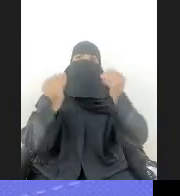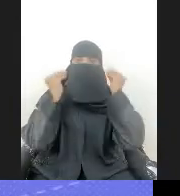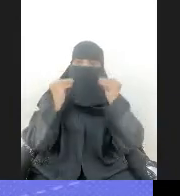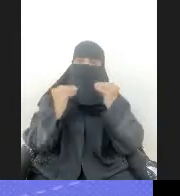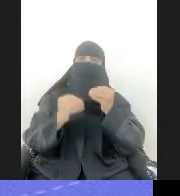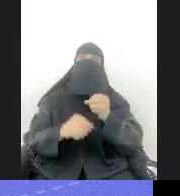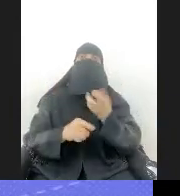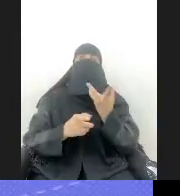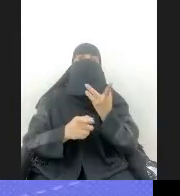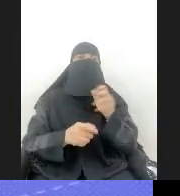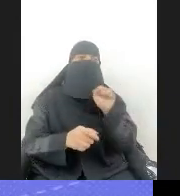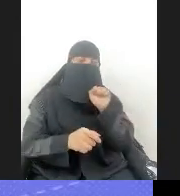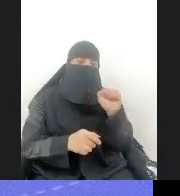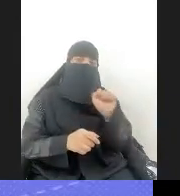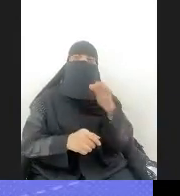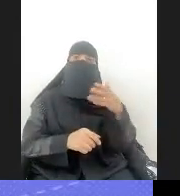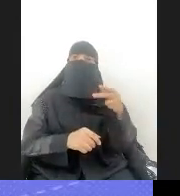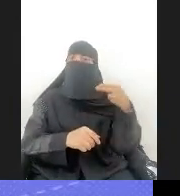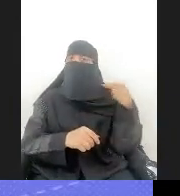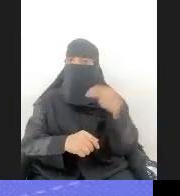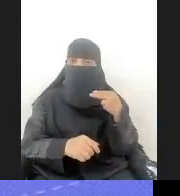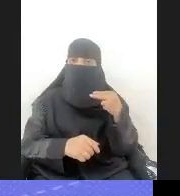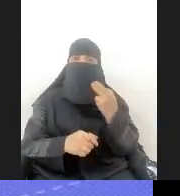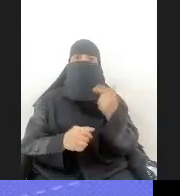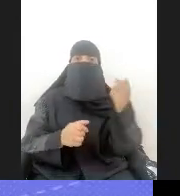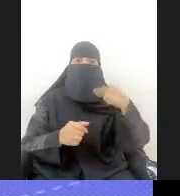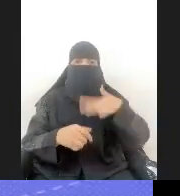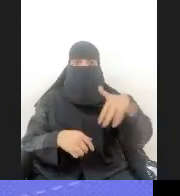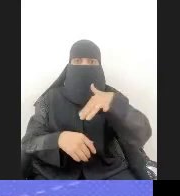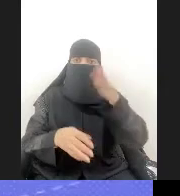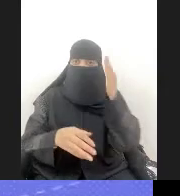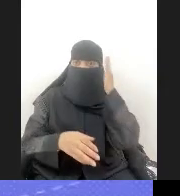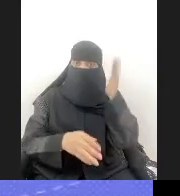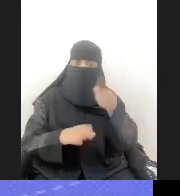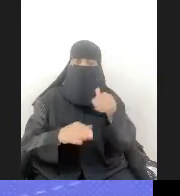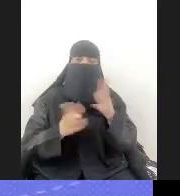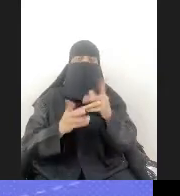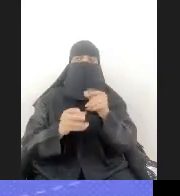وأهلية. لا ينبغي علينا معرفة كيف يتعلم هؤلاء.